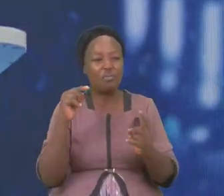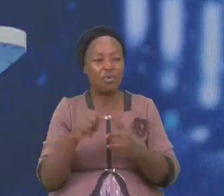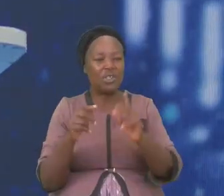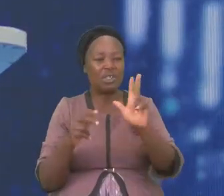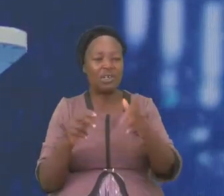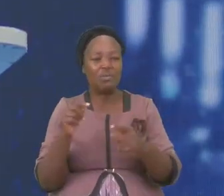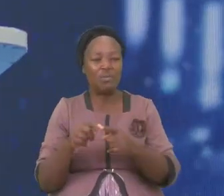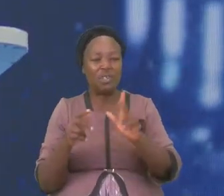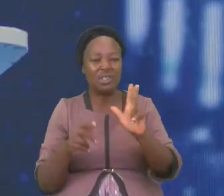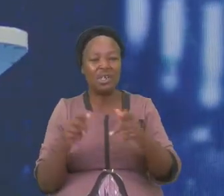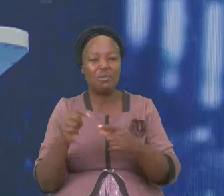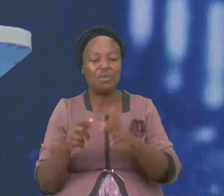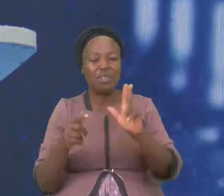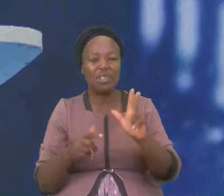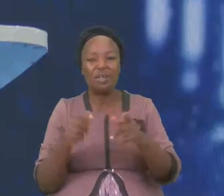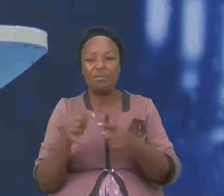point maintenant.